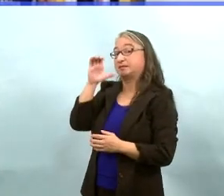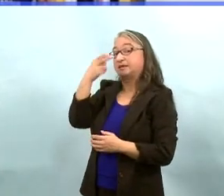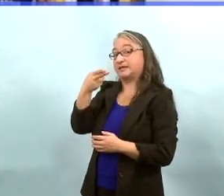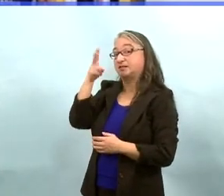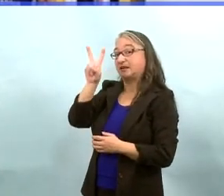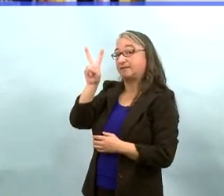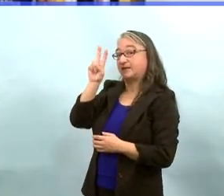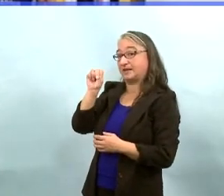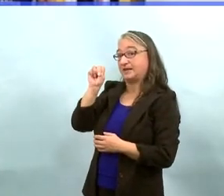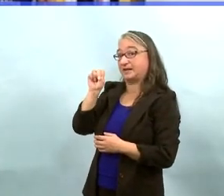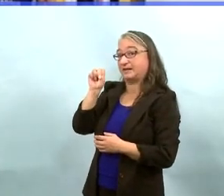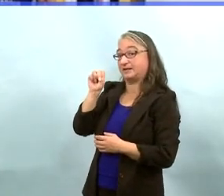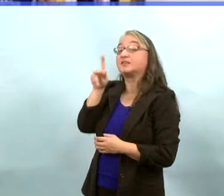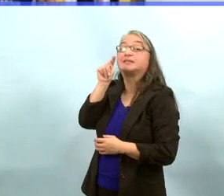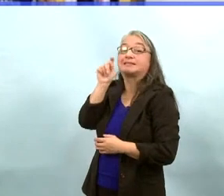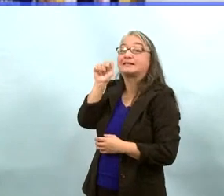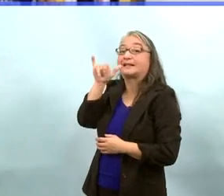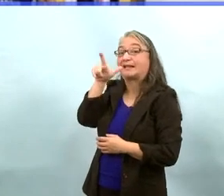Bonjour.